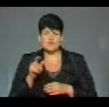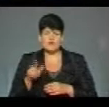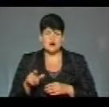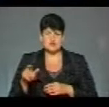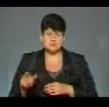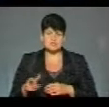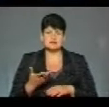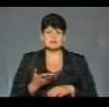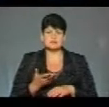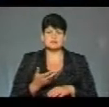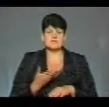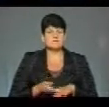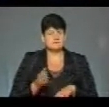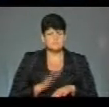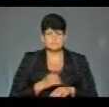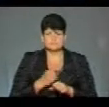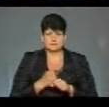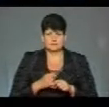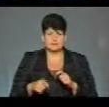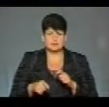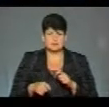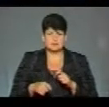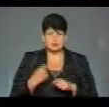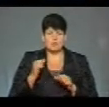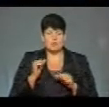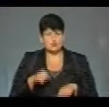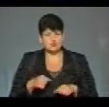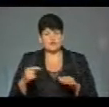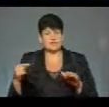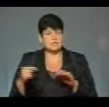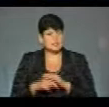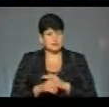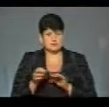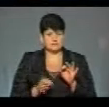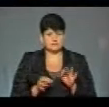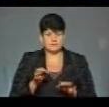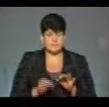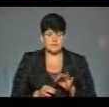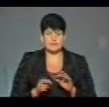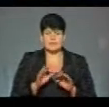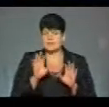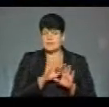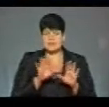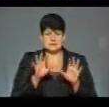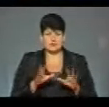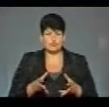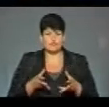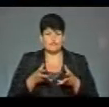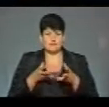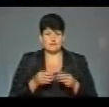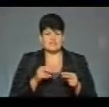тяжкістю вчиненого ними злочину зможуть переховуватись від суду, незаконно впливати на свідків